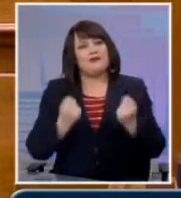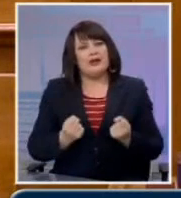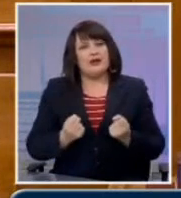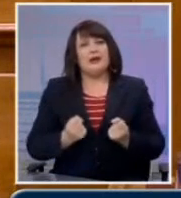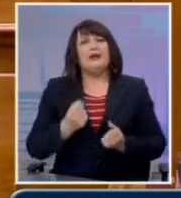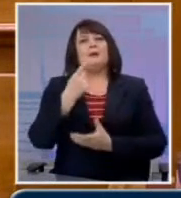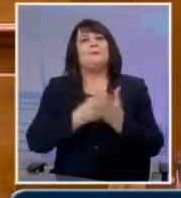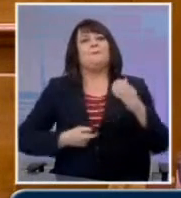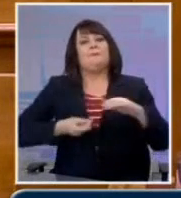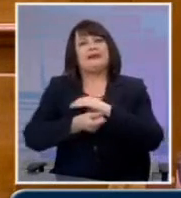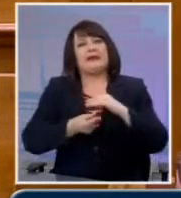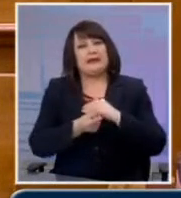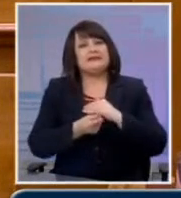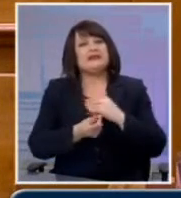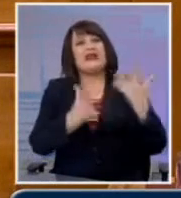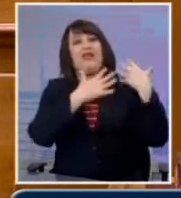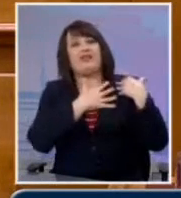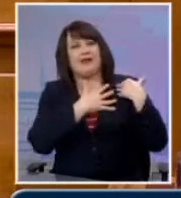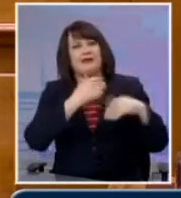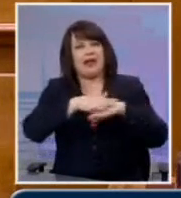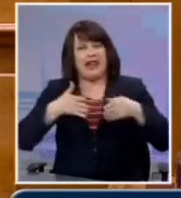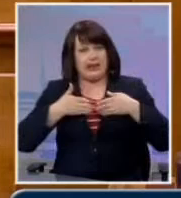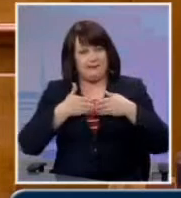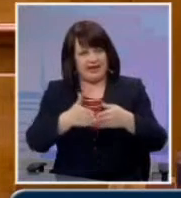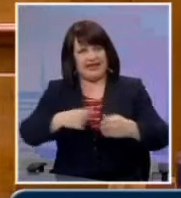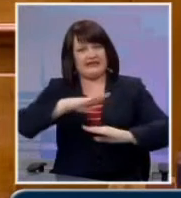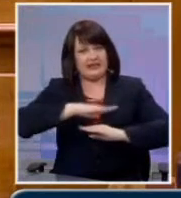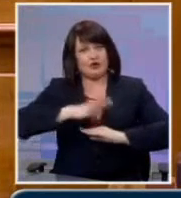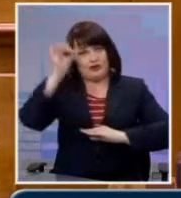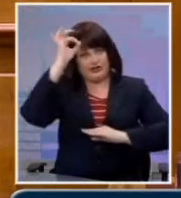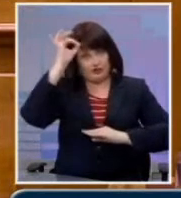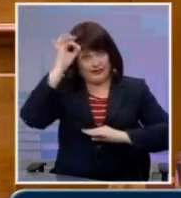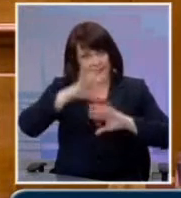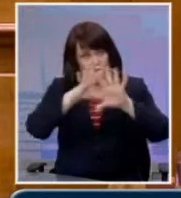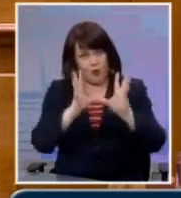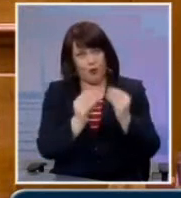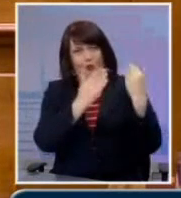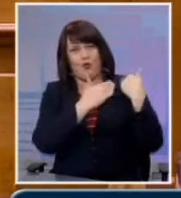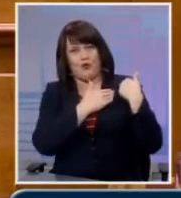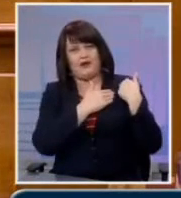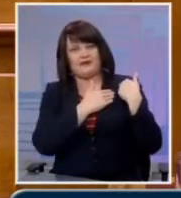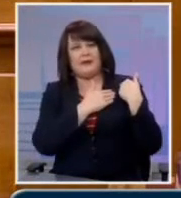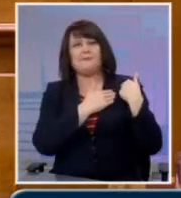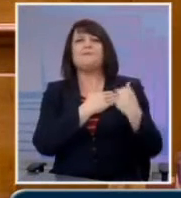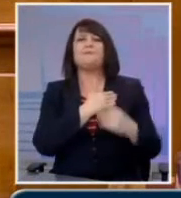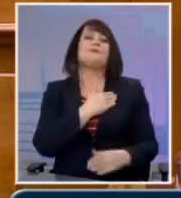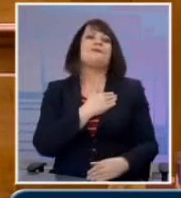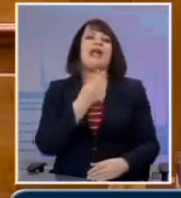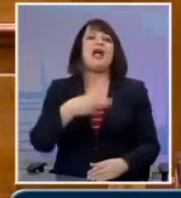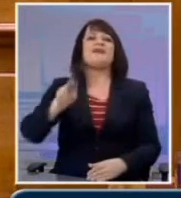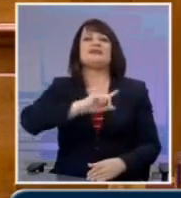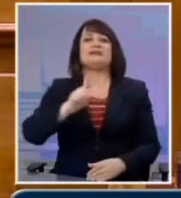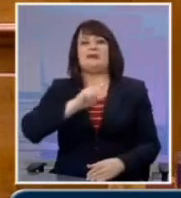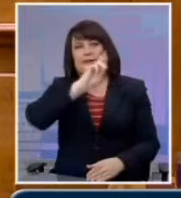μετανάστευση ήταν οι αστυνομικοί, οι λιμενικοί και οι ένοπλες δυνάμεις. Και βεβαίως η κατάργηση των αυξήσεων στα ειδικά